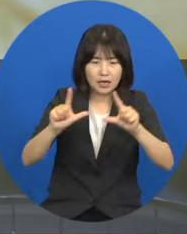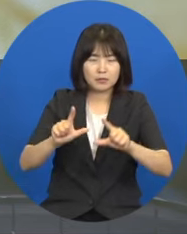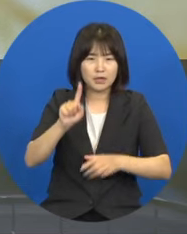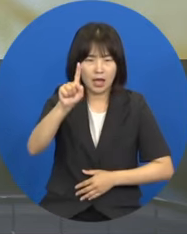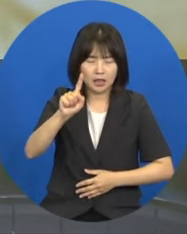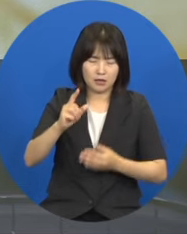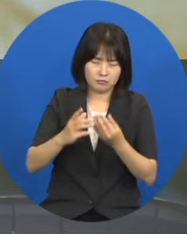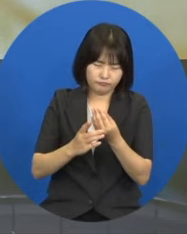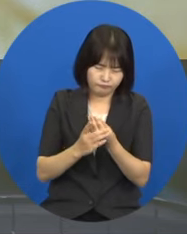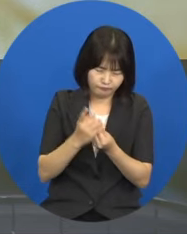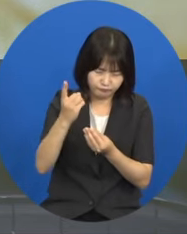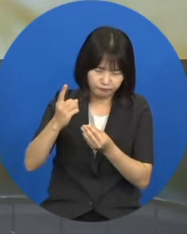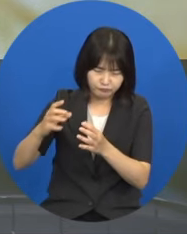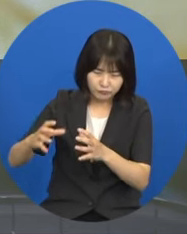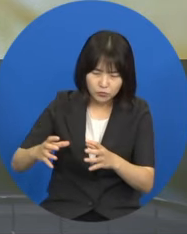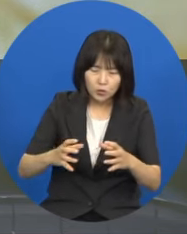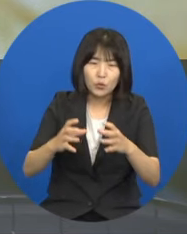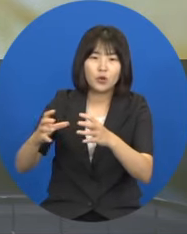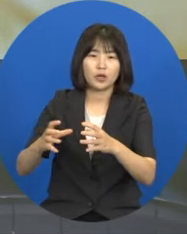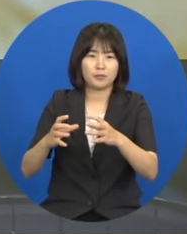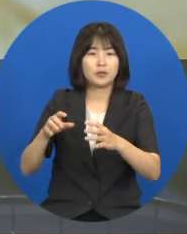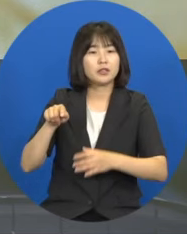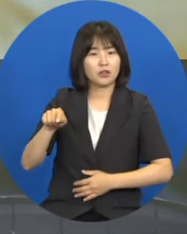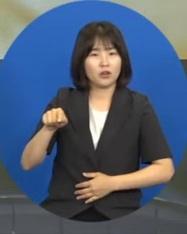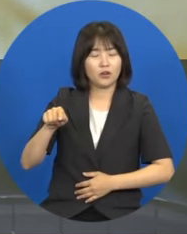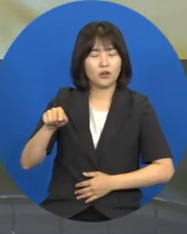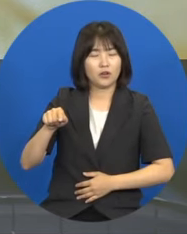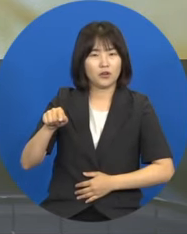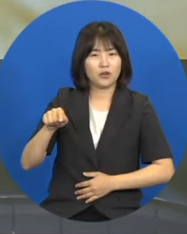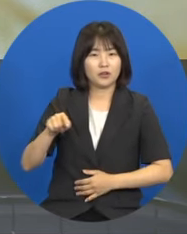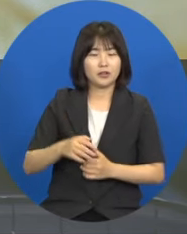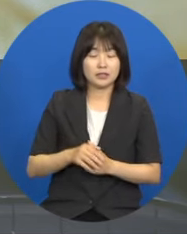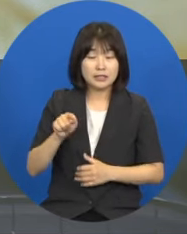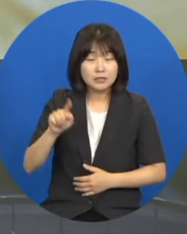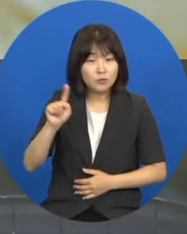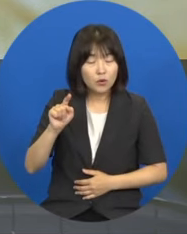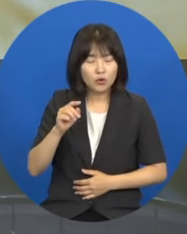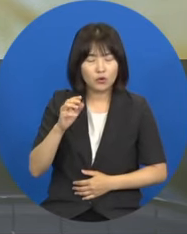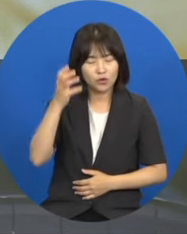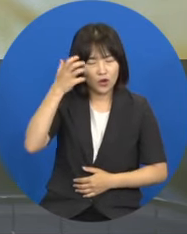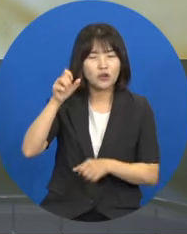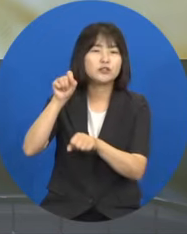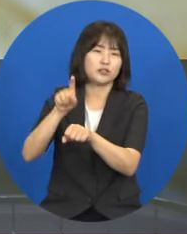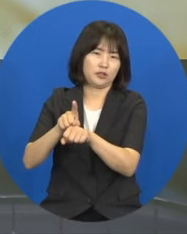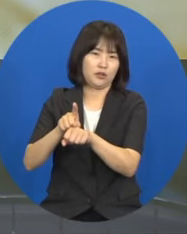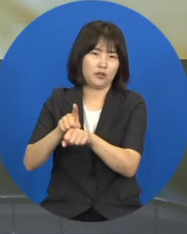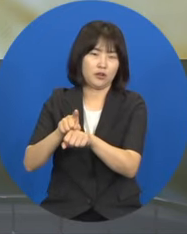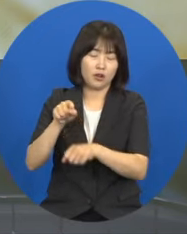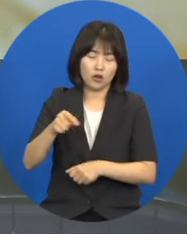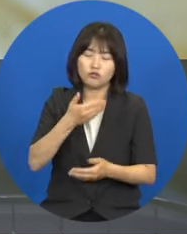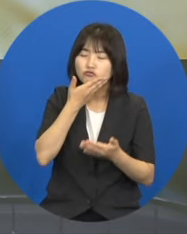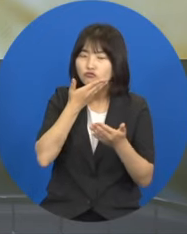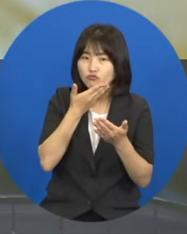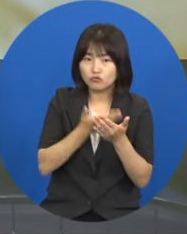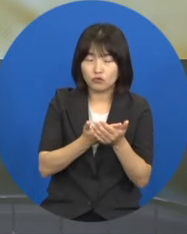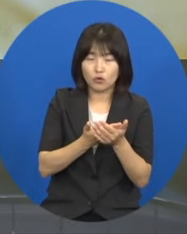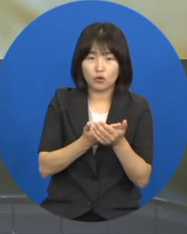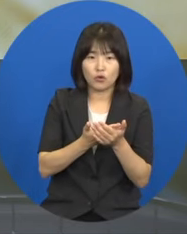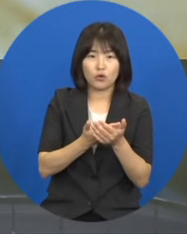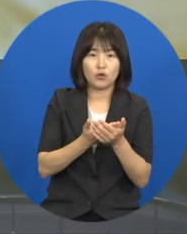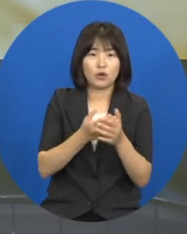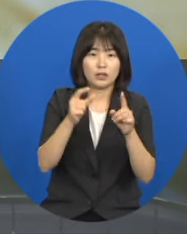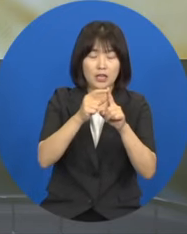하나로 모으고 이어서 통합하는 것, 이것을 영성이라고 정의할 수 있는데 이 정의에서 중요한 세 단어와